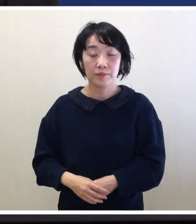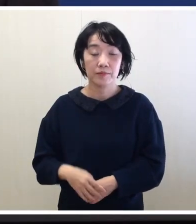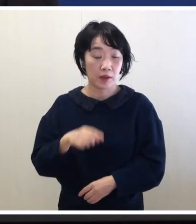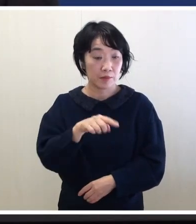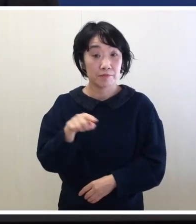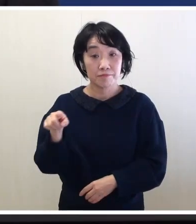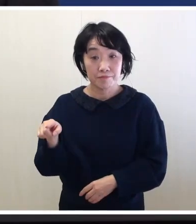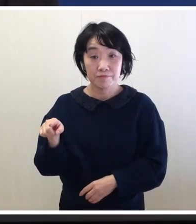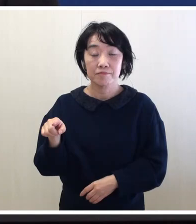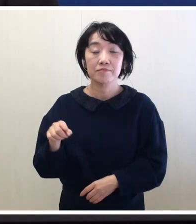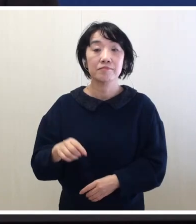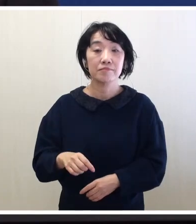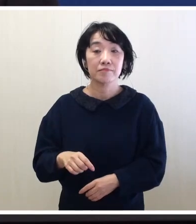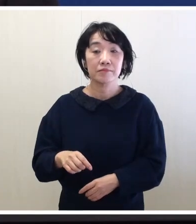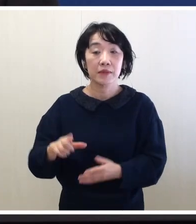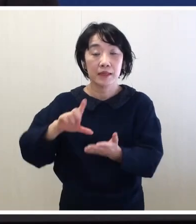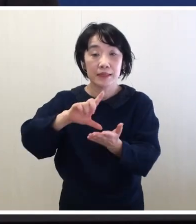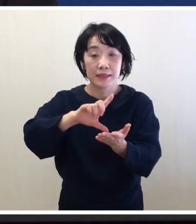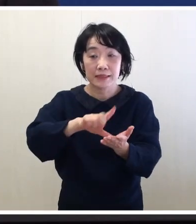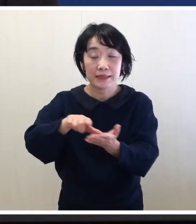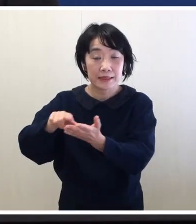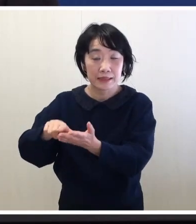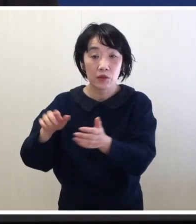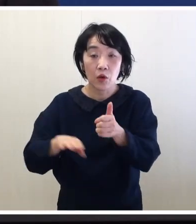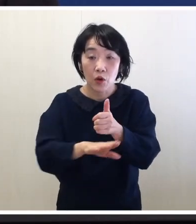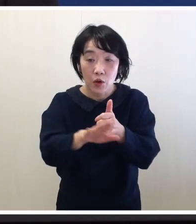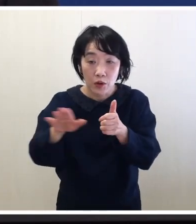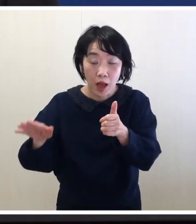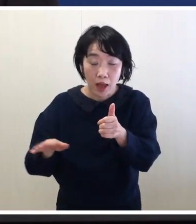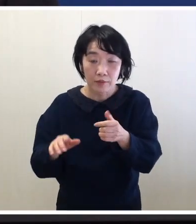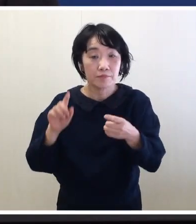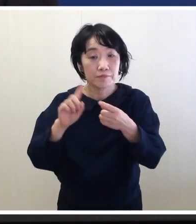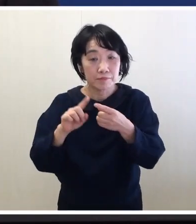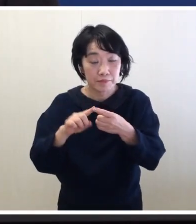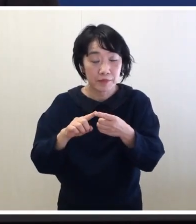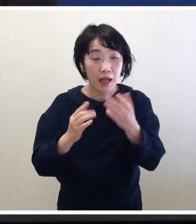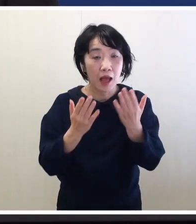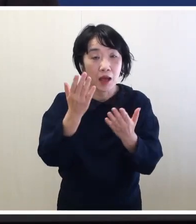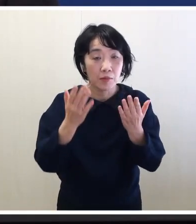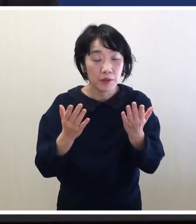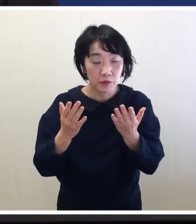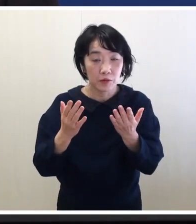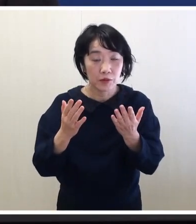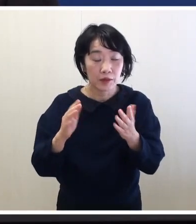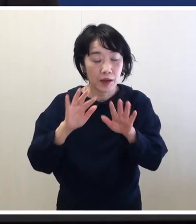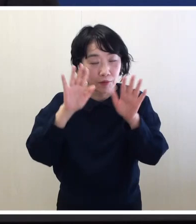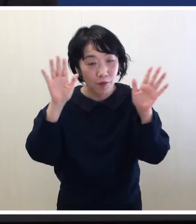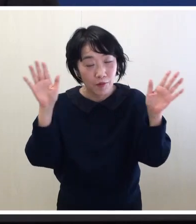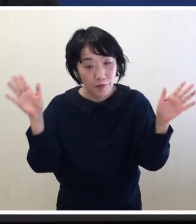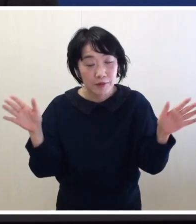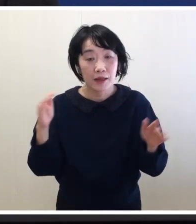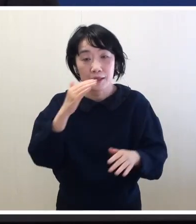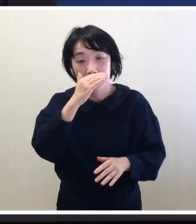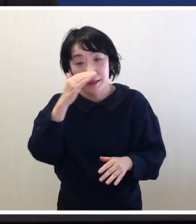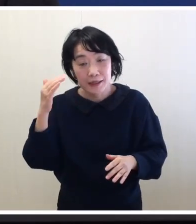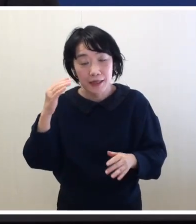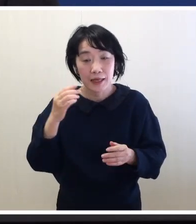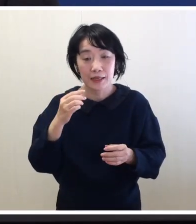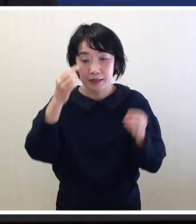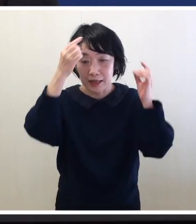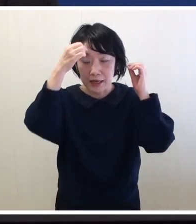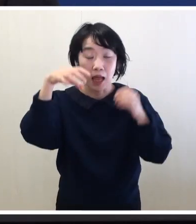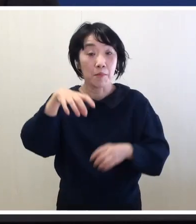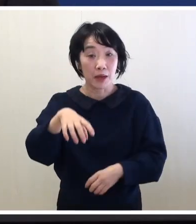ると思いますが、いずれも地元の環境に溶け込んだ緑豊かなキャンパ